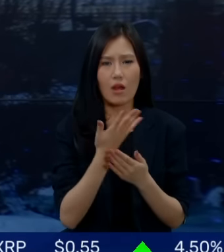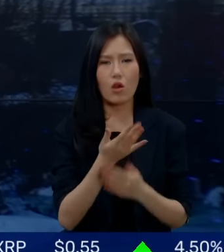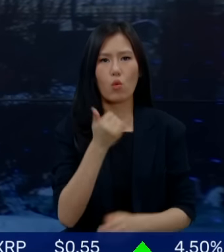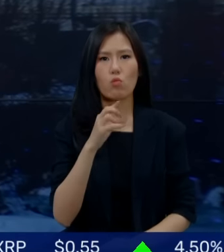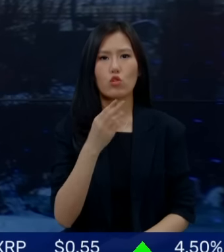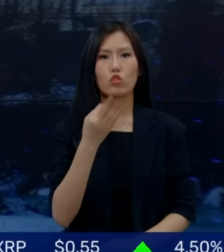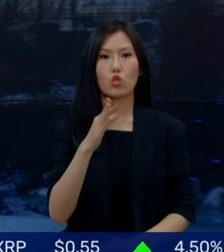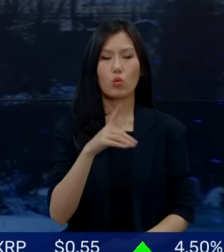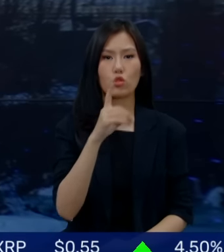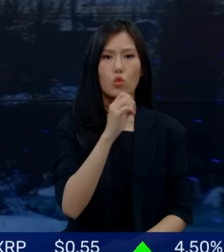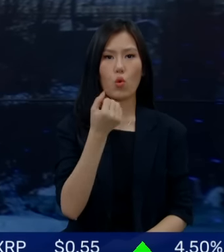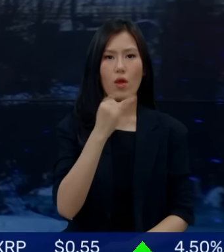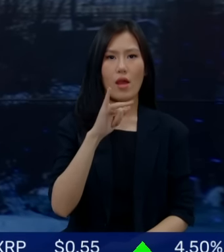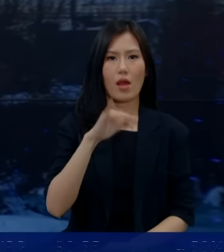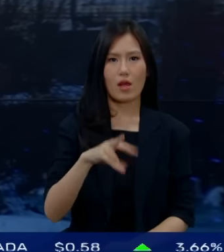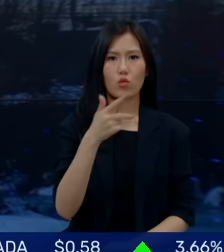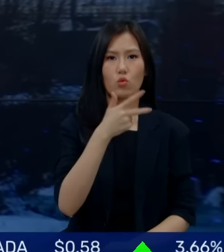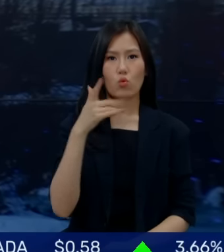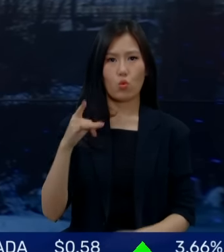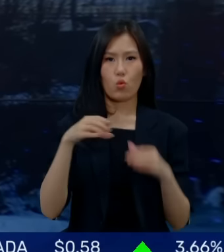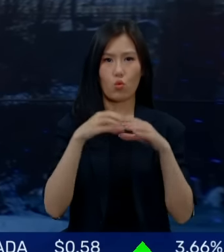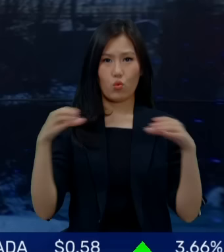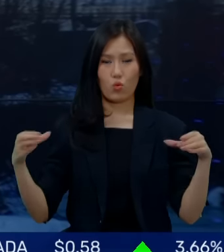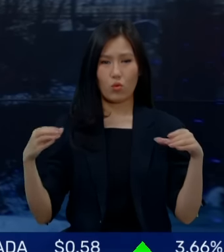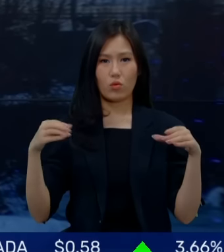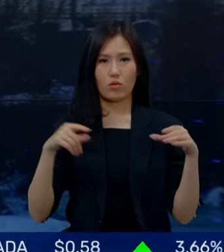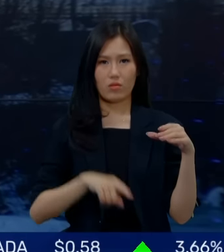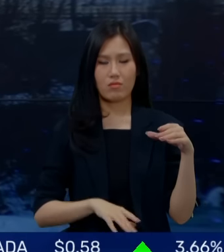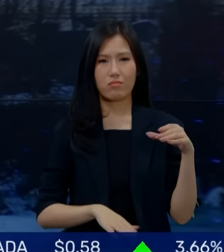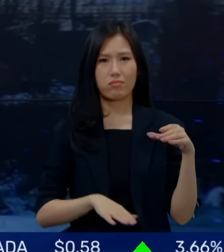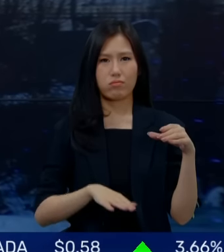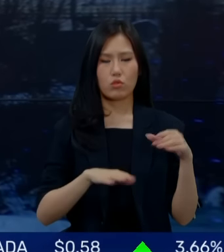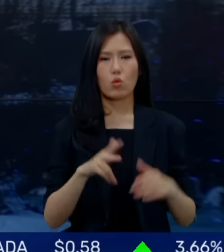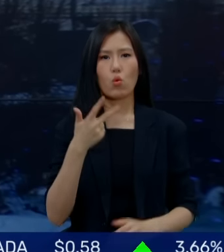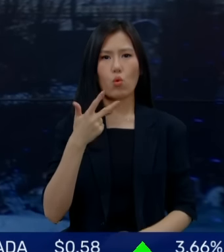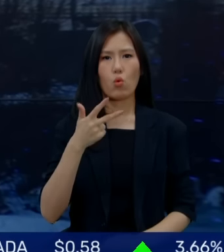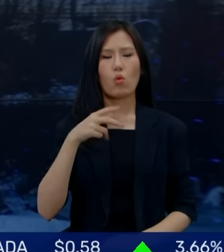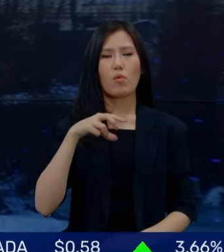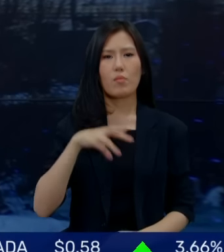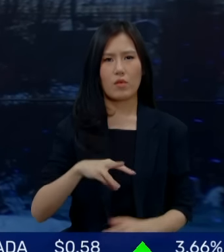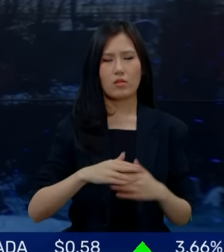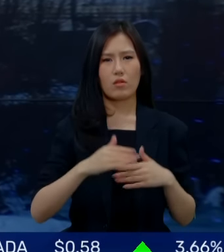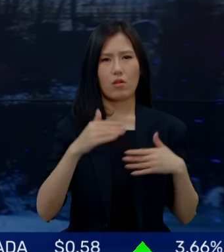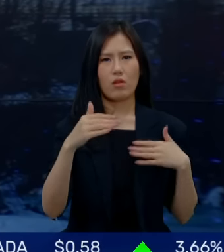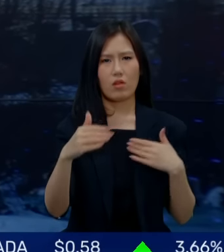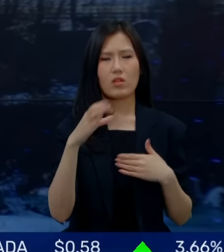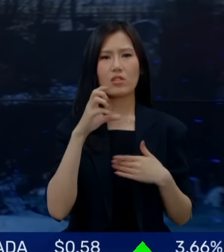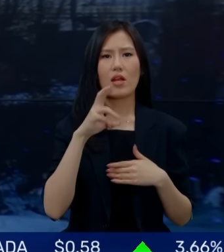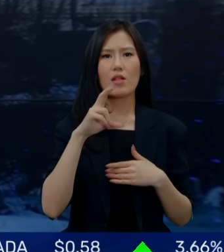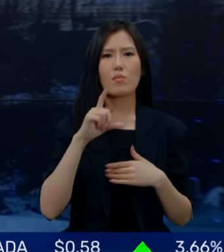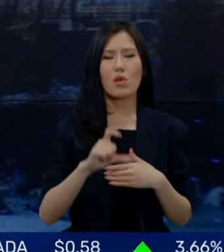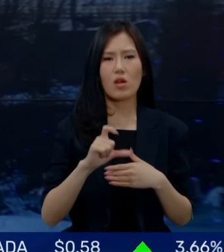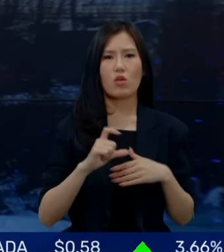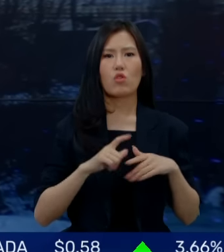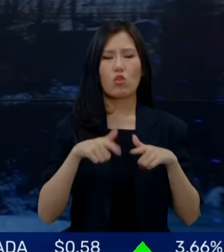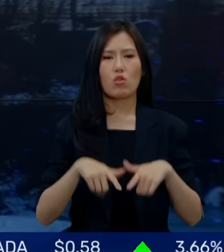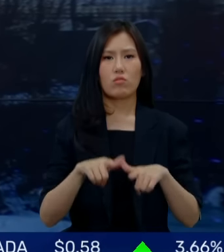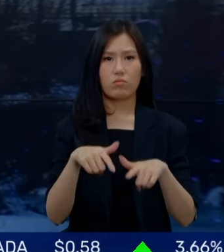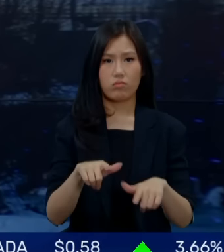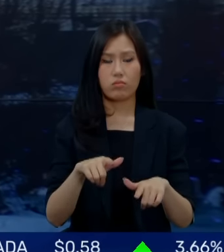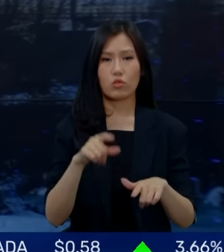байрлах 100 айлын гүүрнээс дээш доош 3 км гаруй үргэлжлэх Сэлбголын хэсэг газар байдаг. За өнөөдрийн байдлаар Сэлбголын хөлдсөн